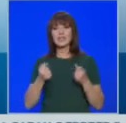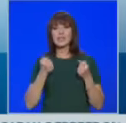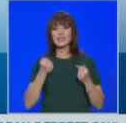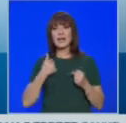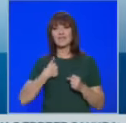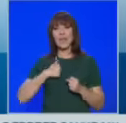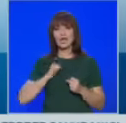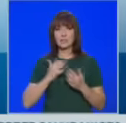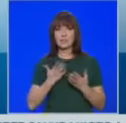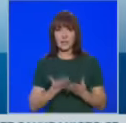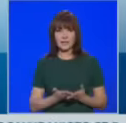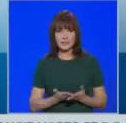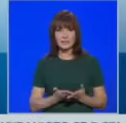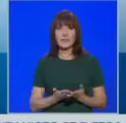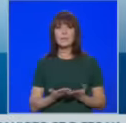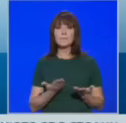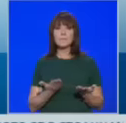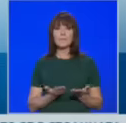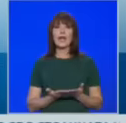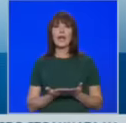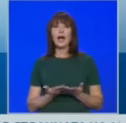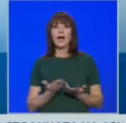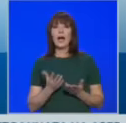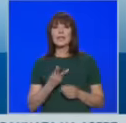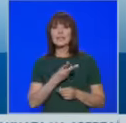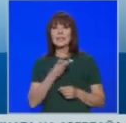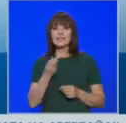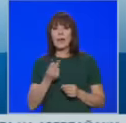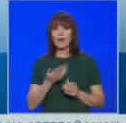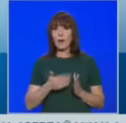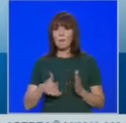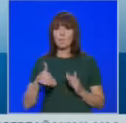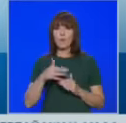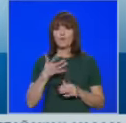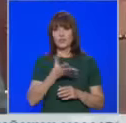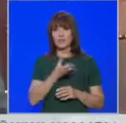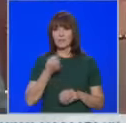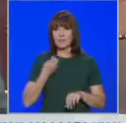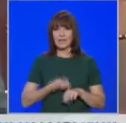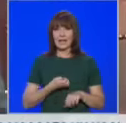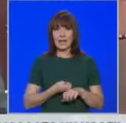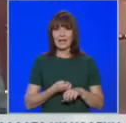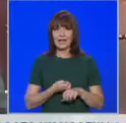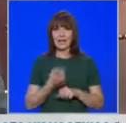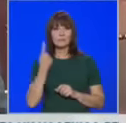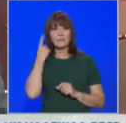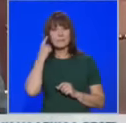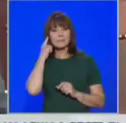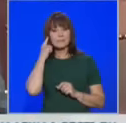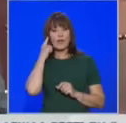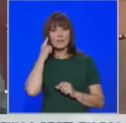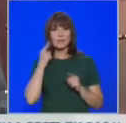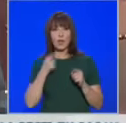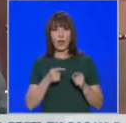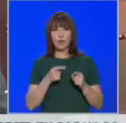шофьорите в спешна помощ след увеличението с 22%. С около 300 лева повече ще взимат лекарите. Смятате ли, че